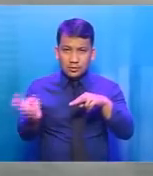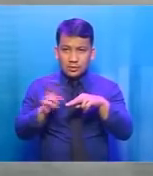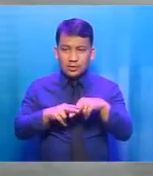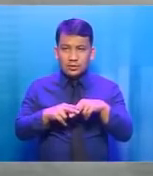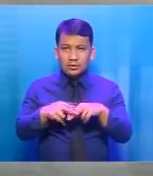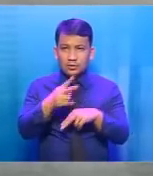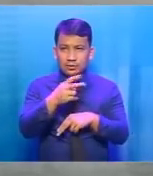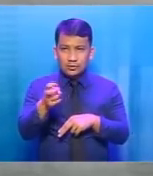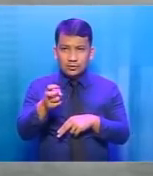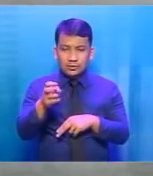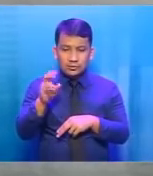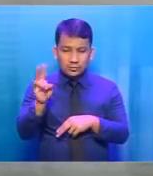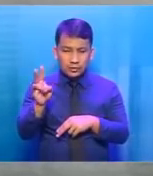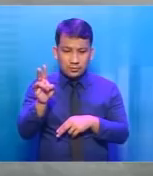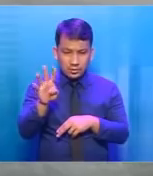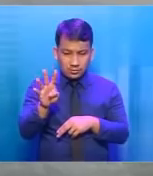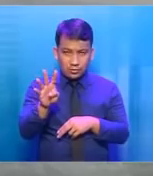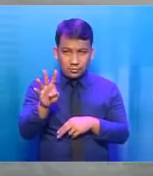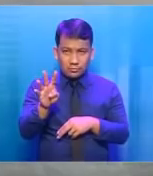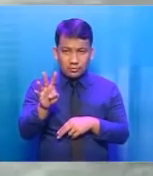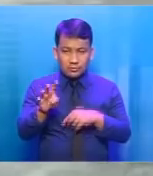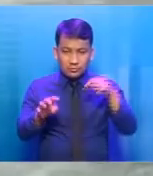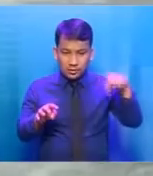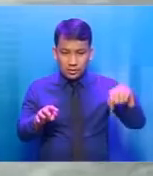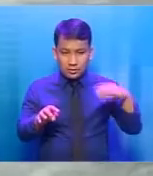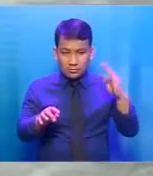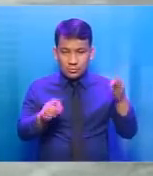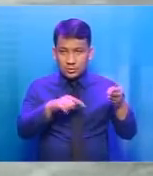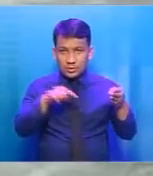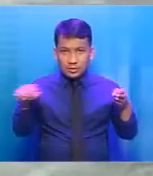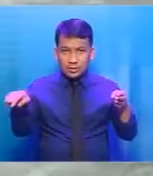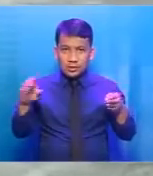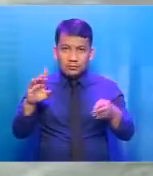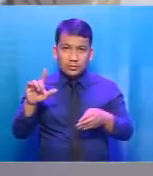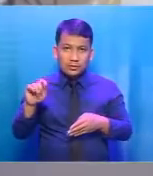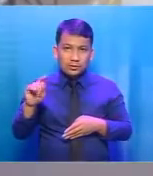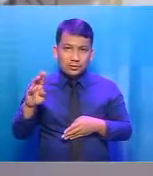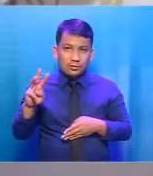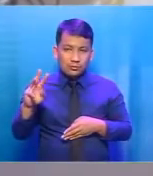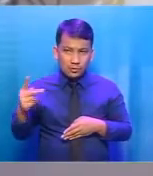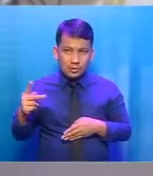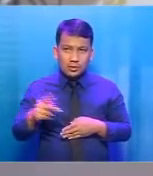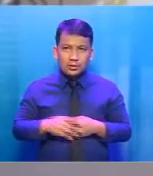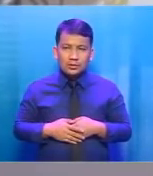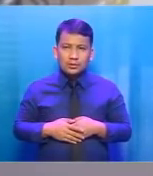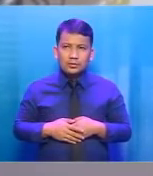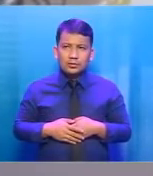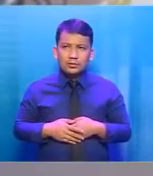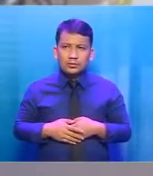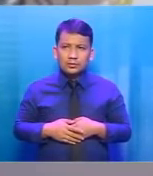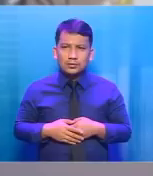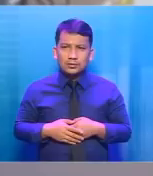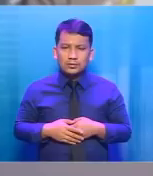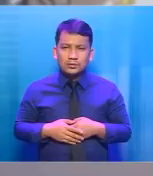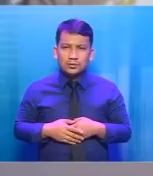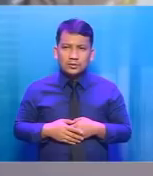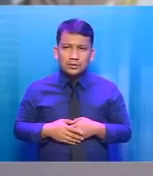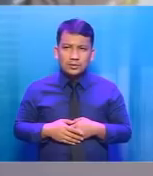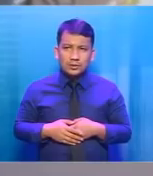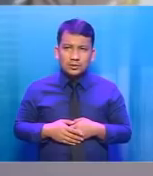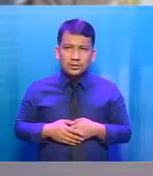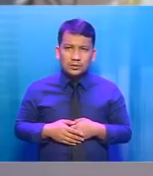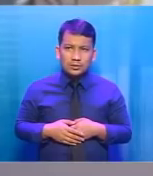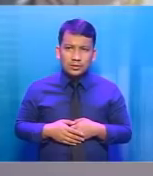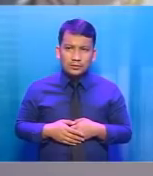singil, 274 pesos mula Buendia hanggang Balintawak. Dalawa po kasing section yan ang